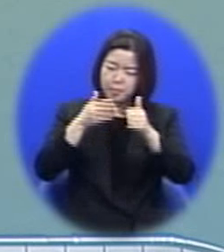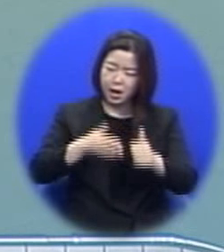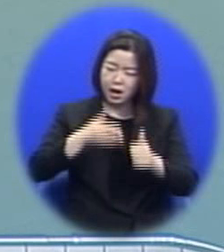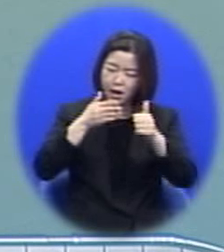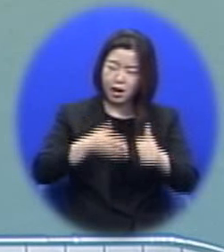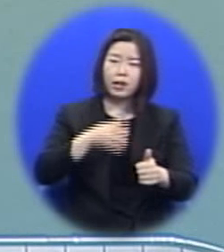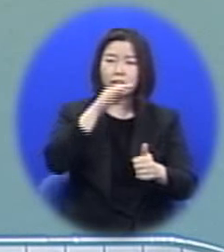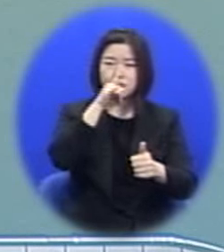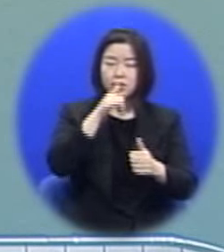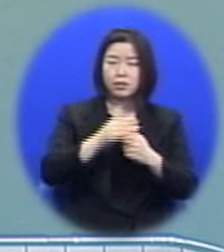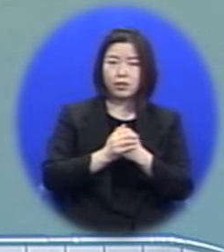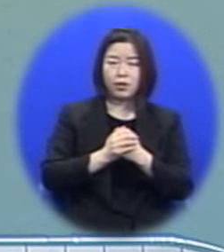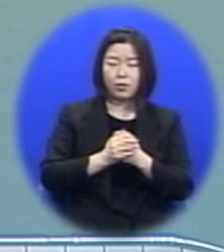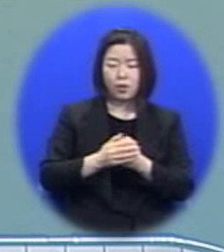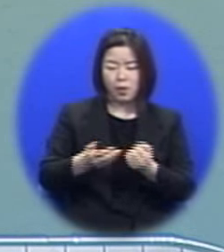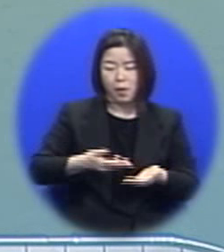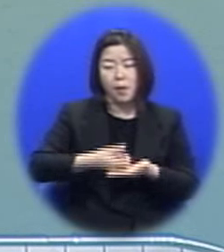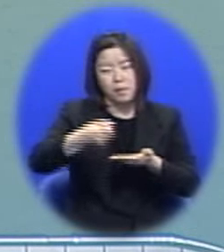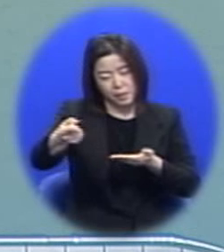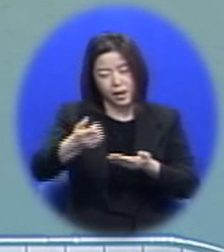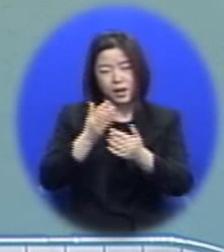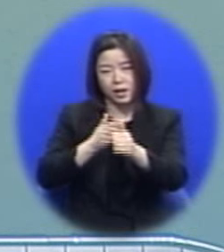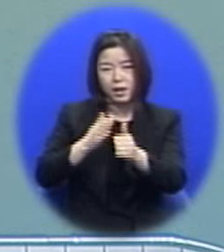부탁드립니다. 받아주세요.